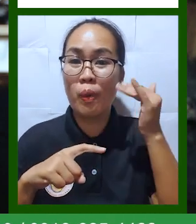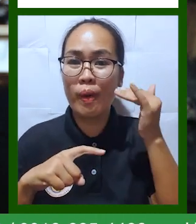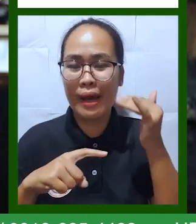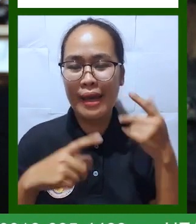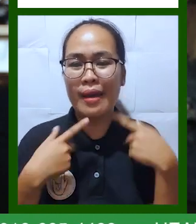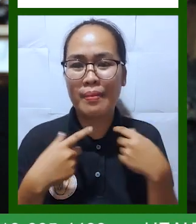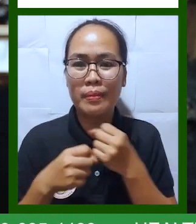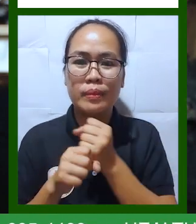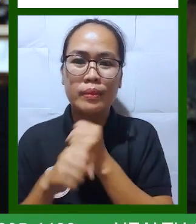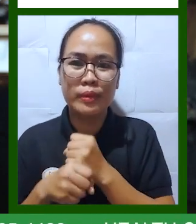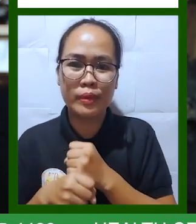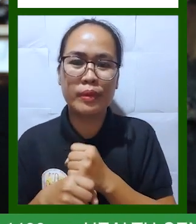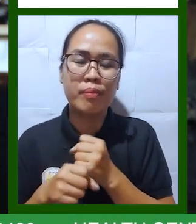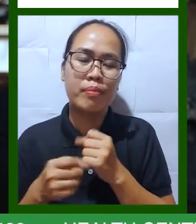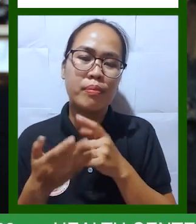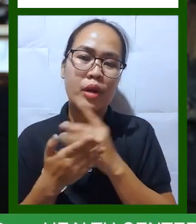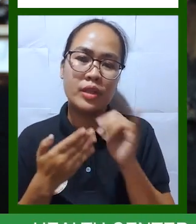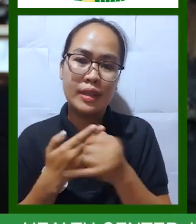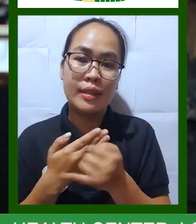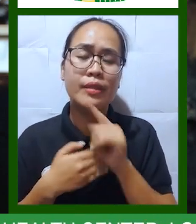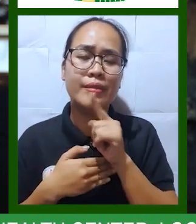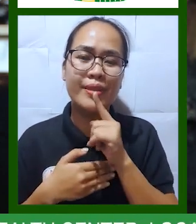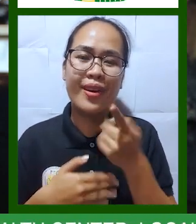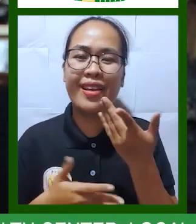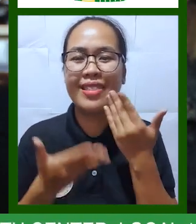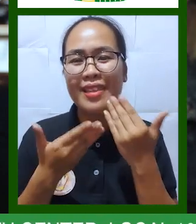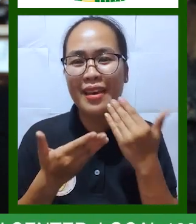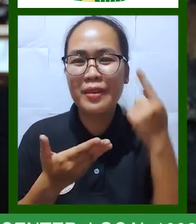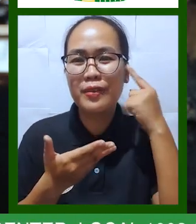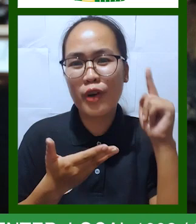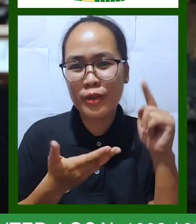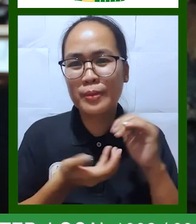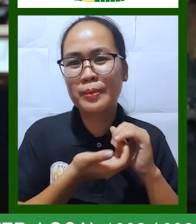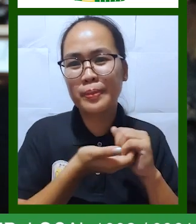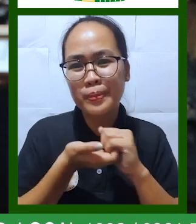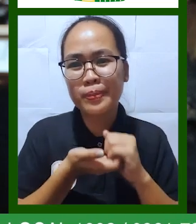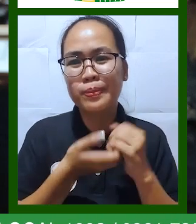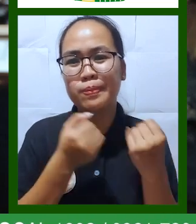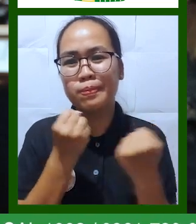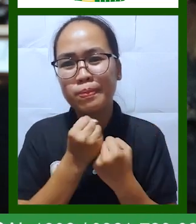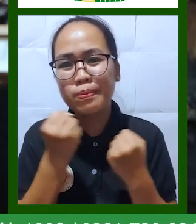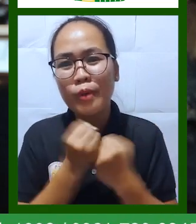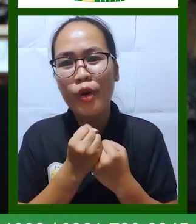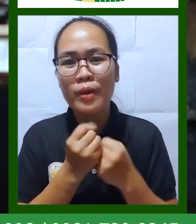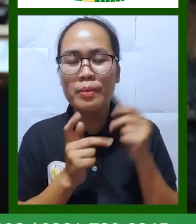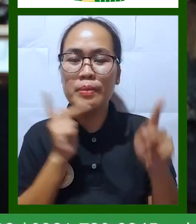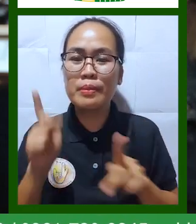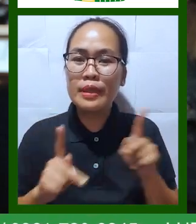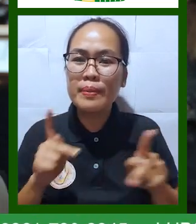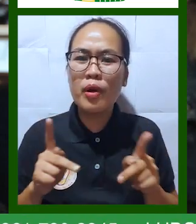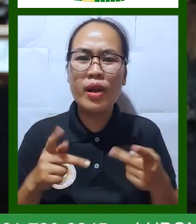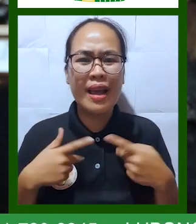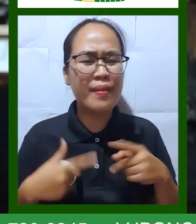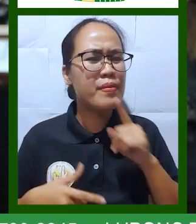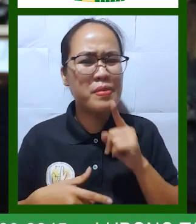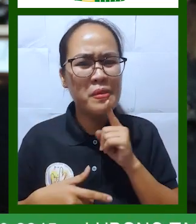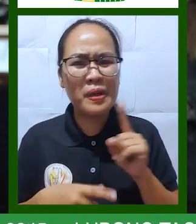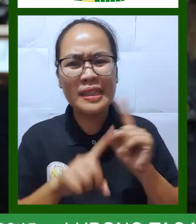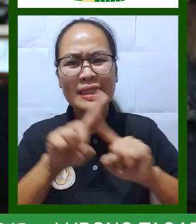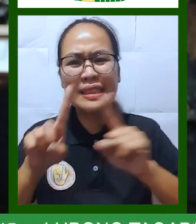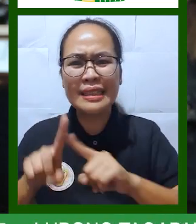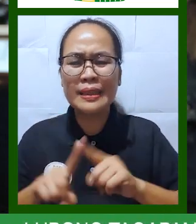again, nagpapasalamat din kami sa kooperasyon ng ating mga residente, mga stakeholders natin. Alam po natin na may mga